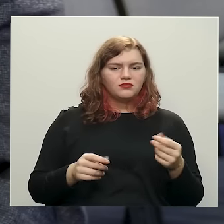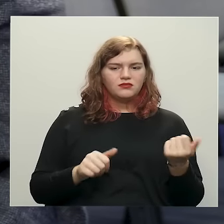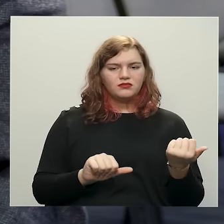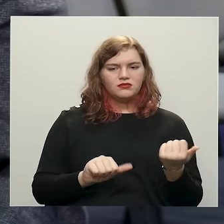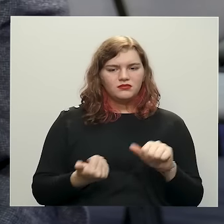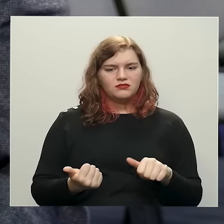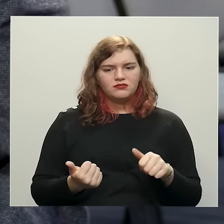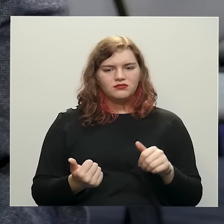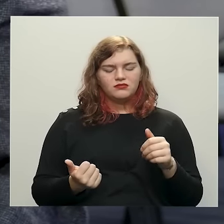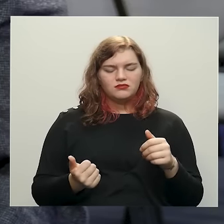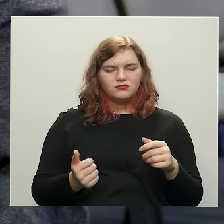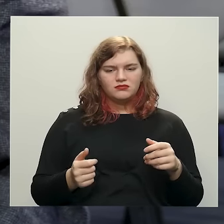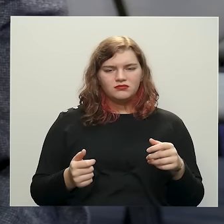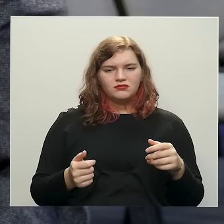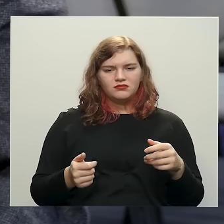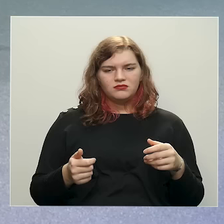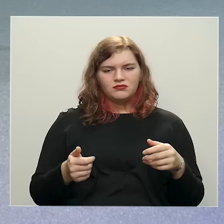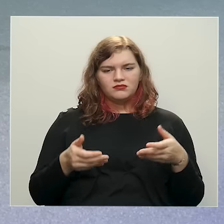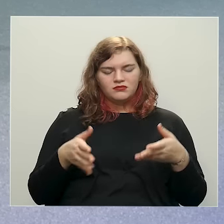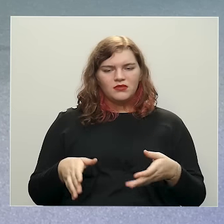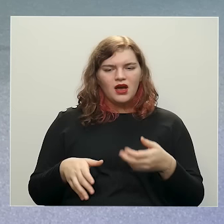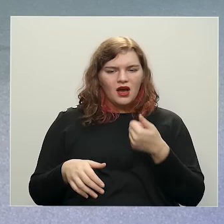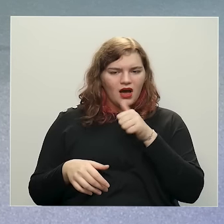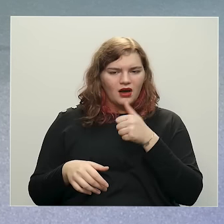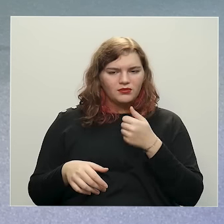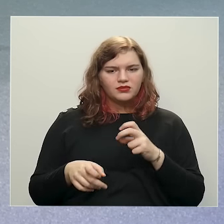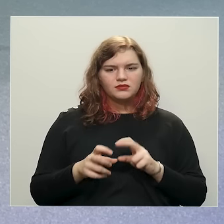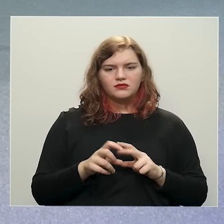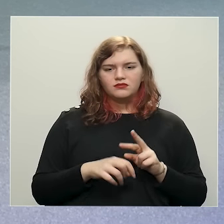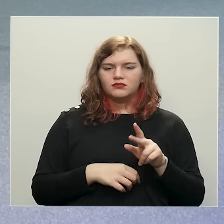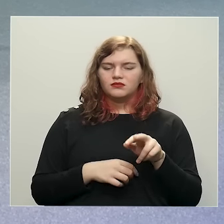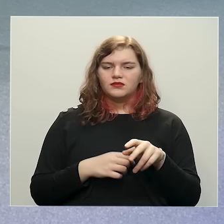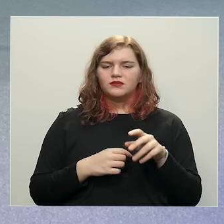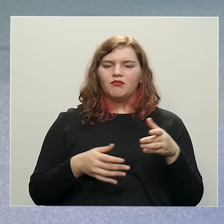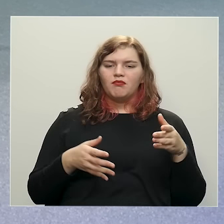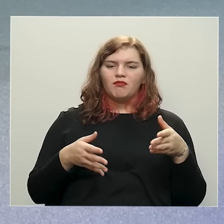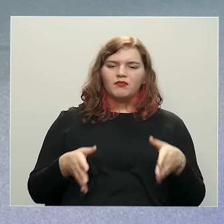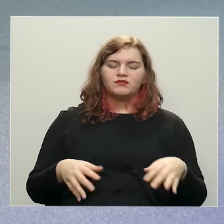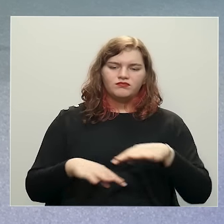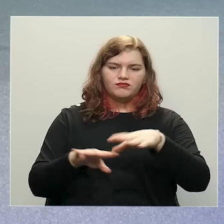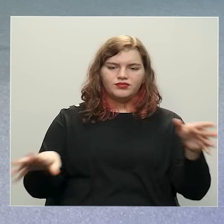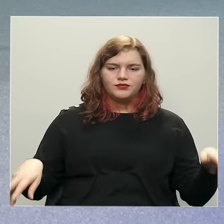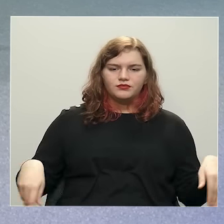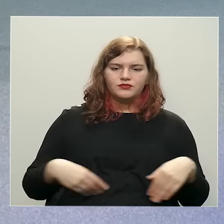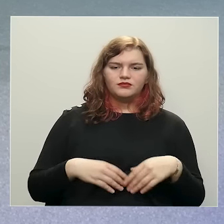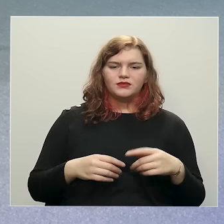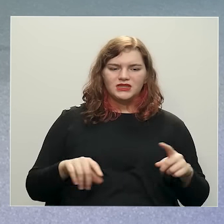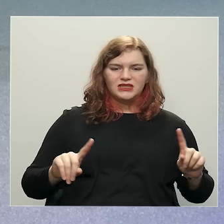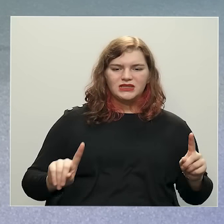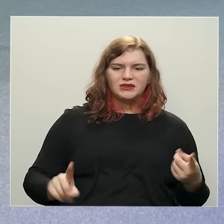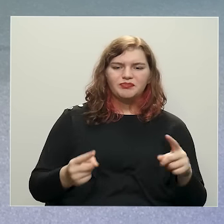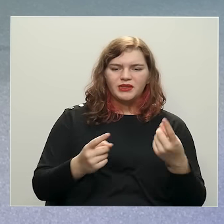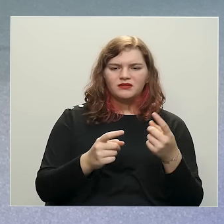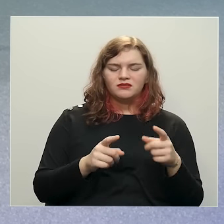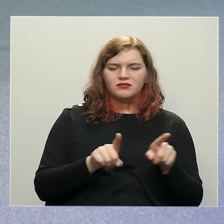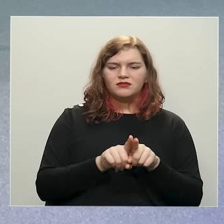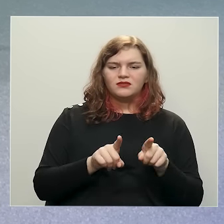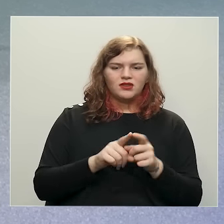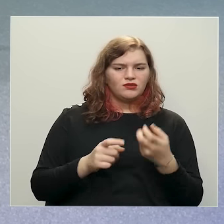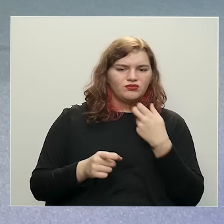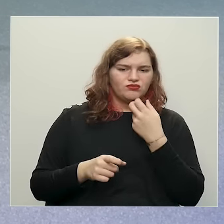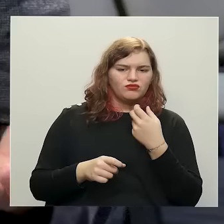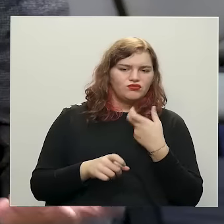cu apă și erați să urcați trepții și bazinul era împrejmuit de spin. Nu